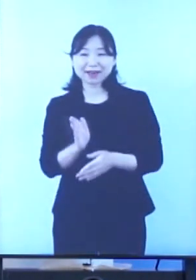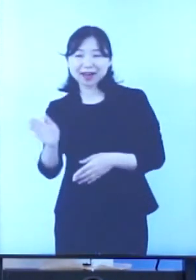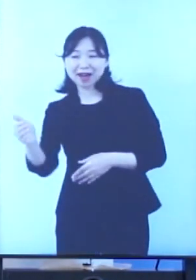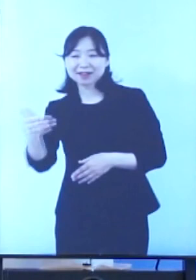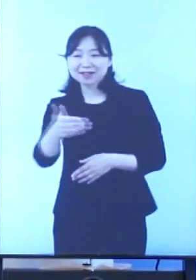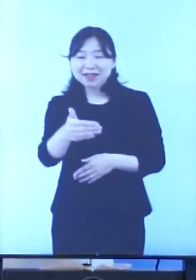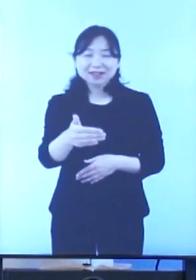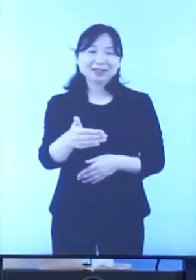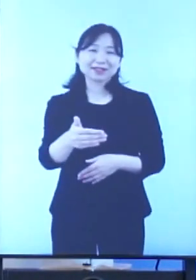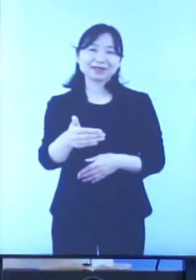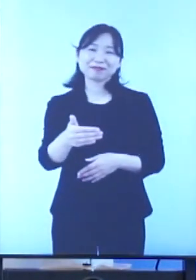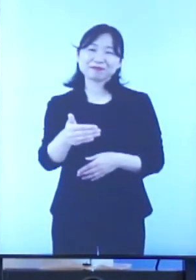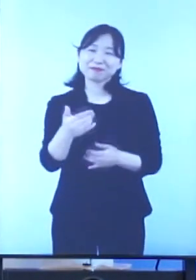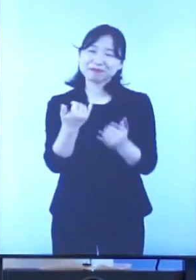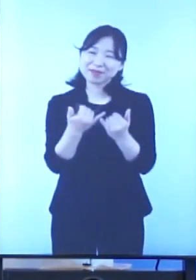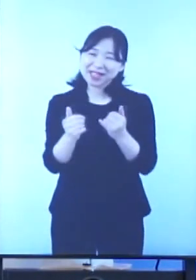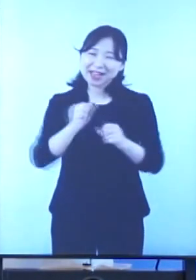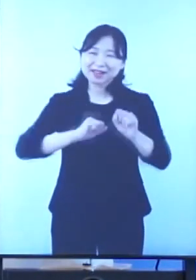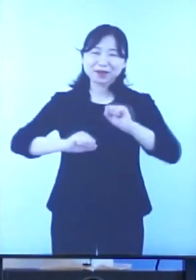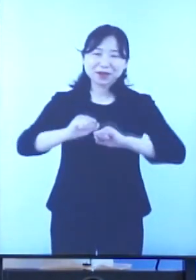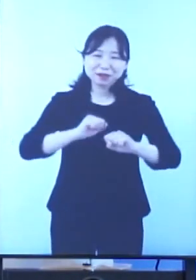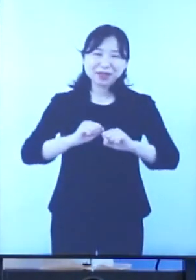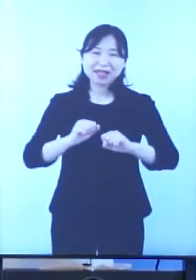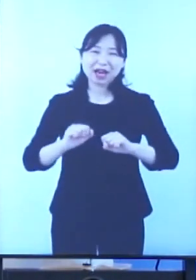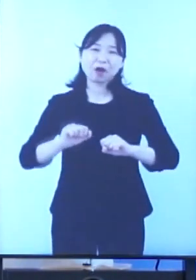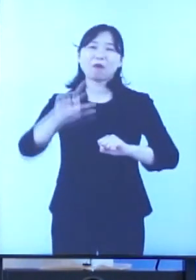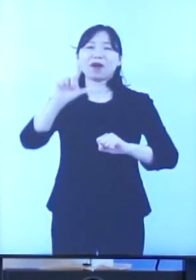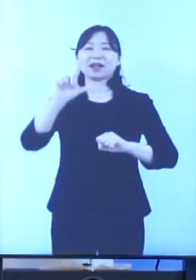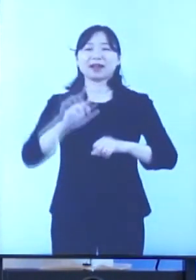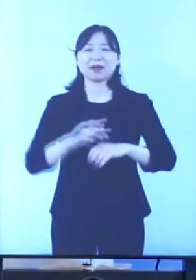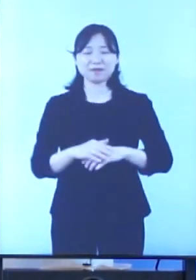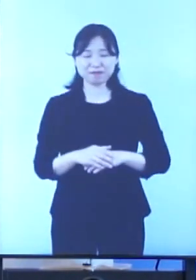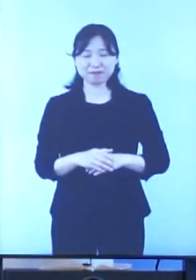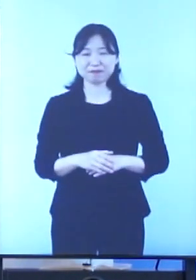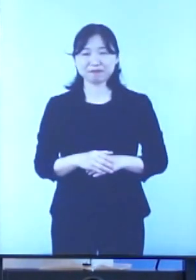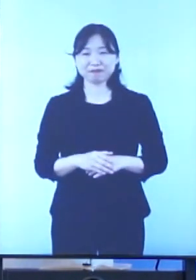みが多かったわけですけれども、